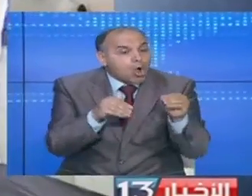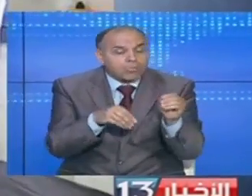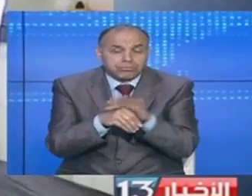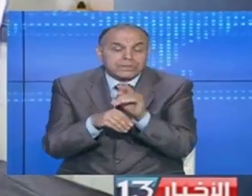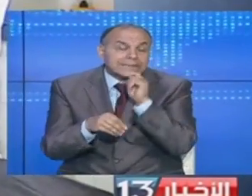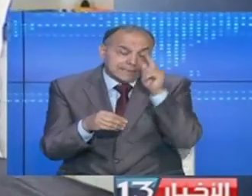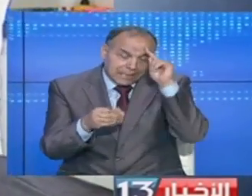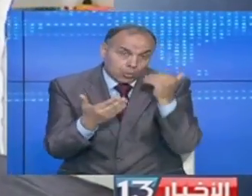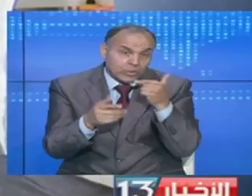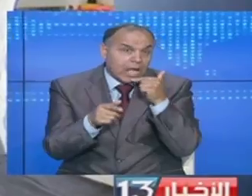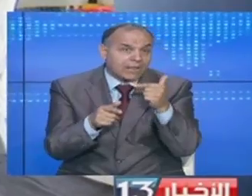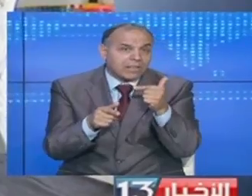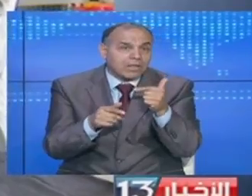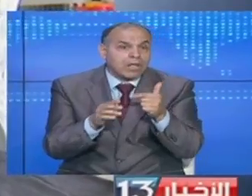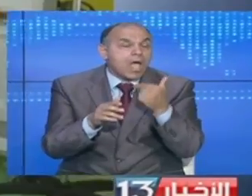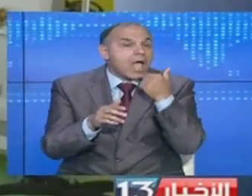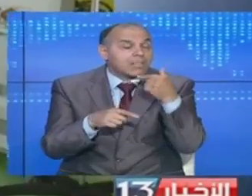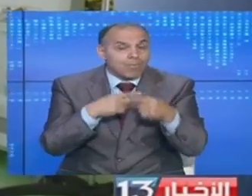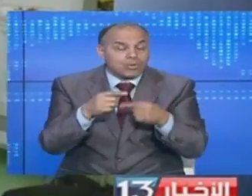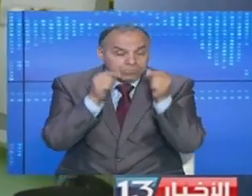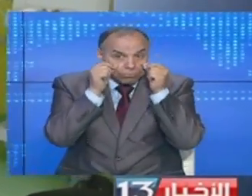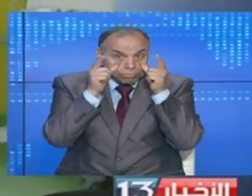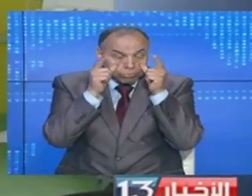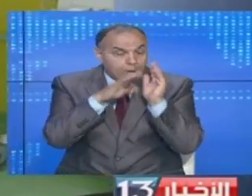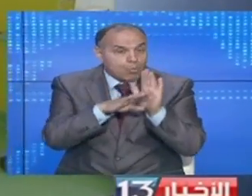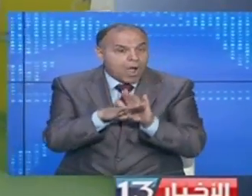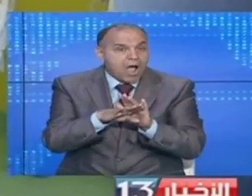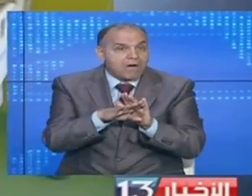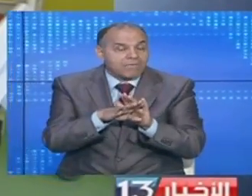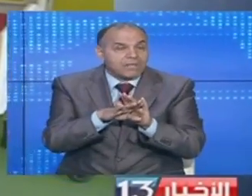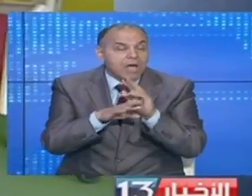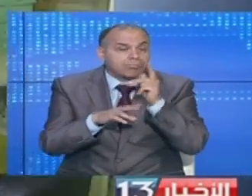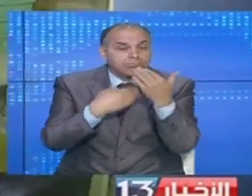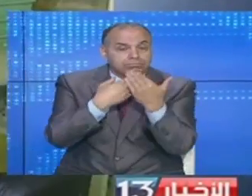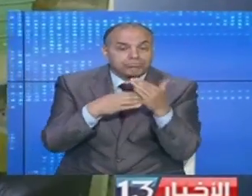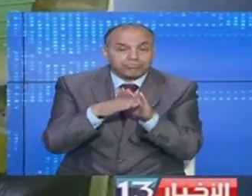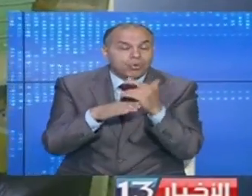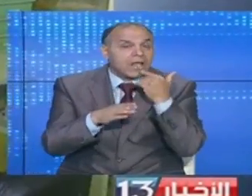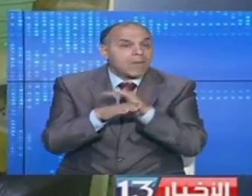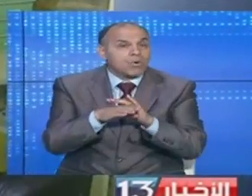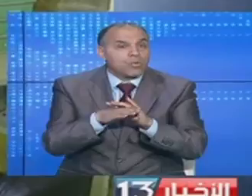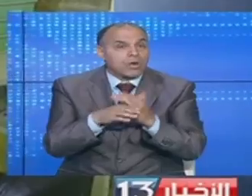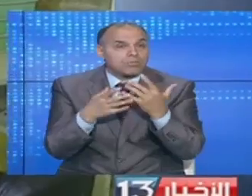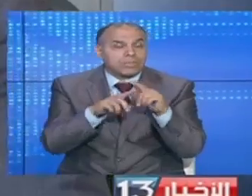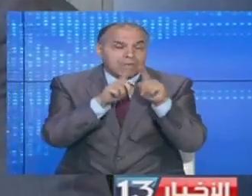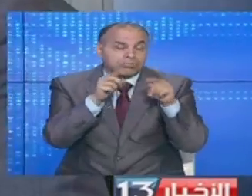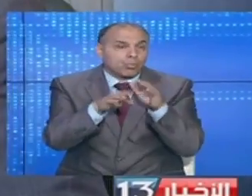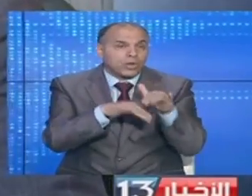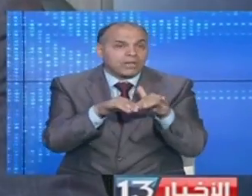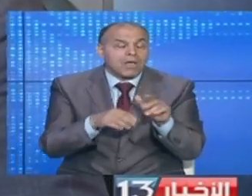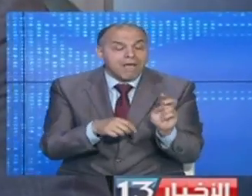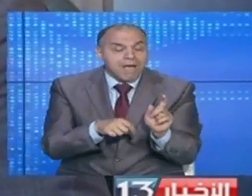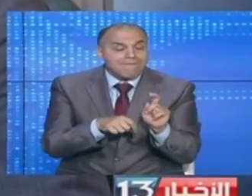تنتظرها تونس، معتبرا أنه لا بد من مواصلة اليقظة والمحافظة على عادة الوقاية في إطار الحجر الموجه. فيروس